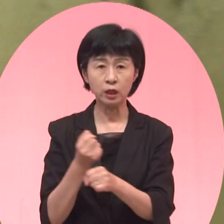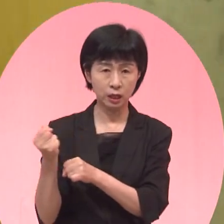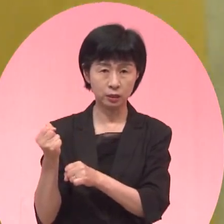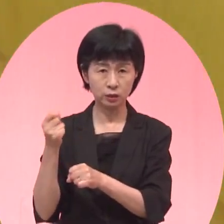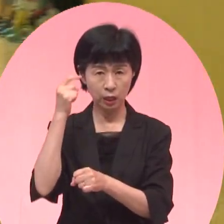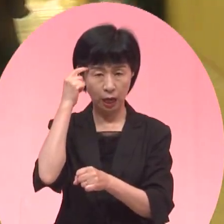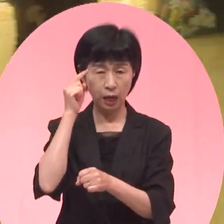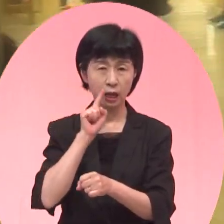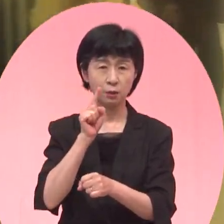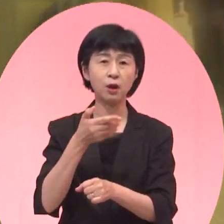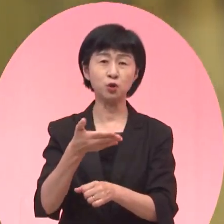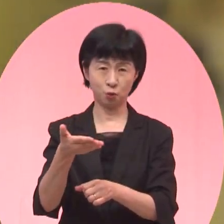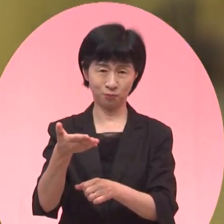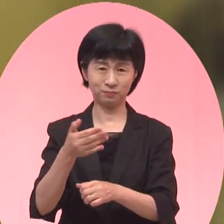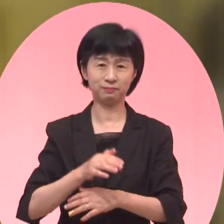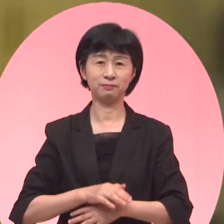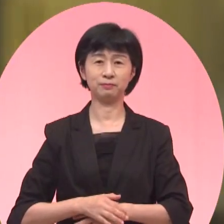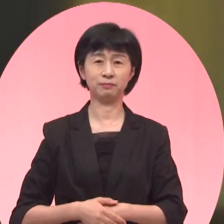について考えてみましょう。